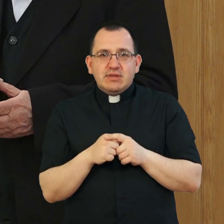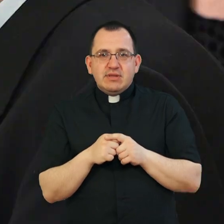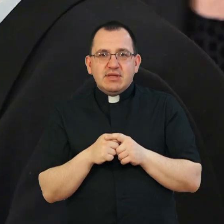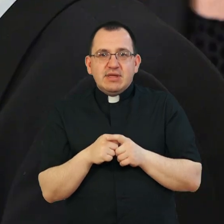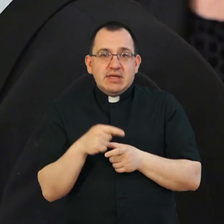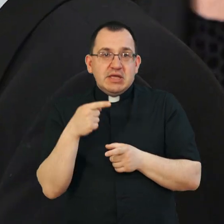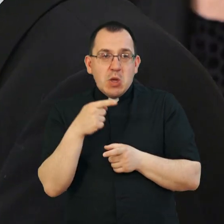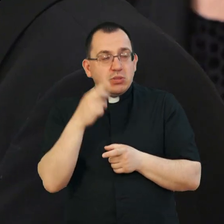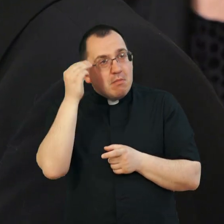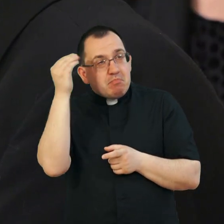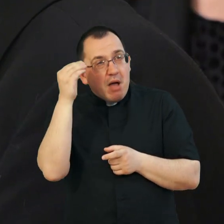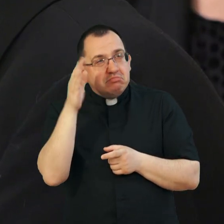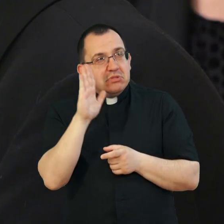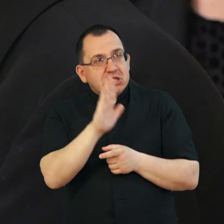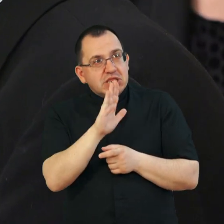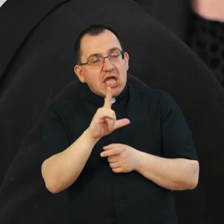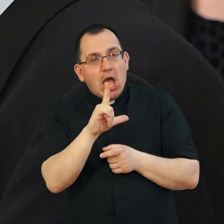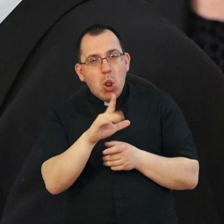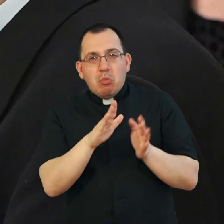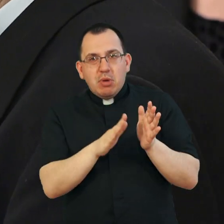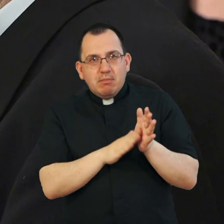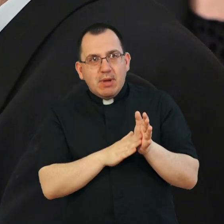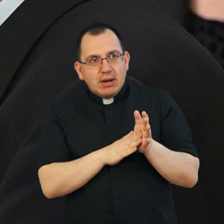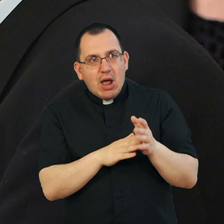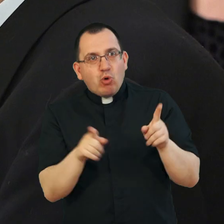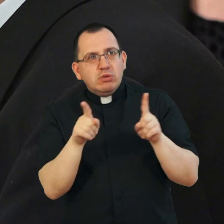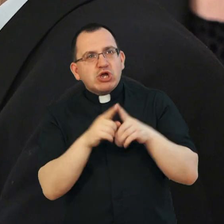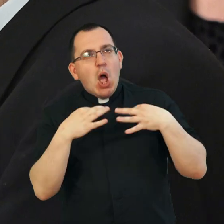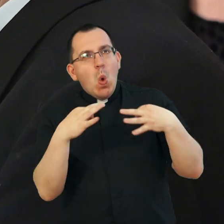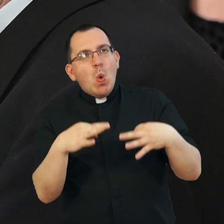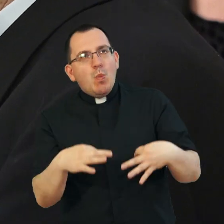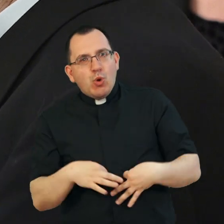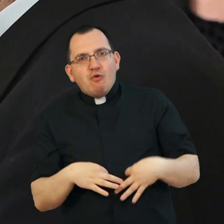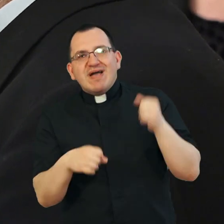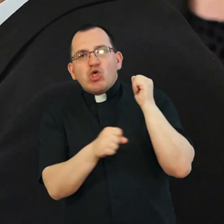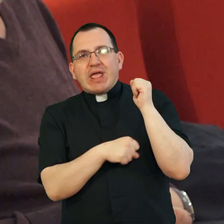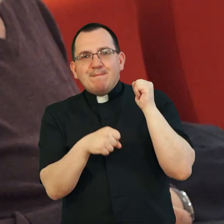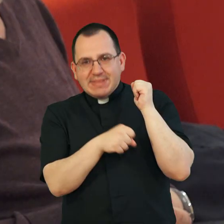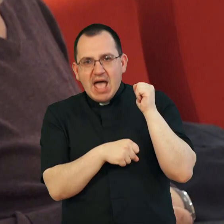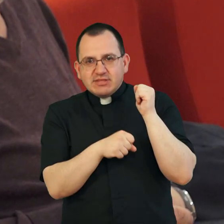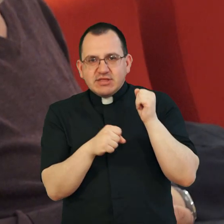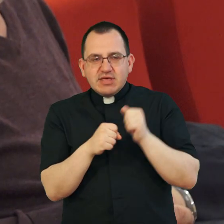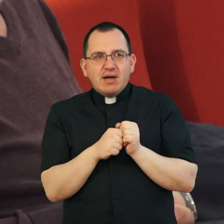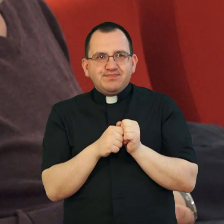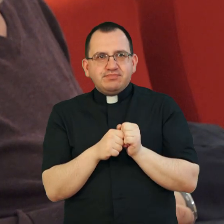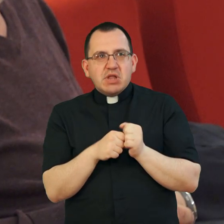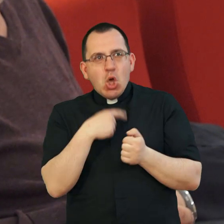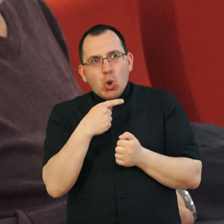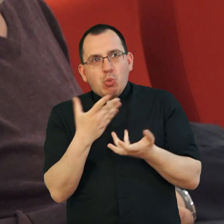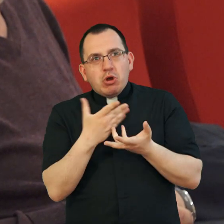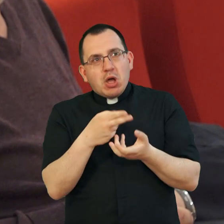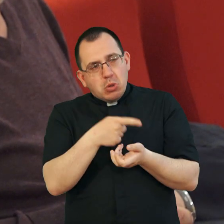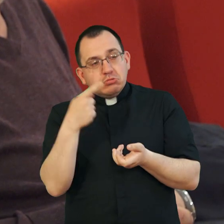Ljubomira Marakovića pamti kao profesora u Nadbiskupskoj klasičnoj gimnaziji u Zagrebu, te se osvrnuo na njihovo